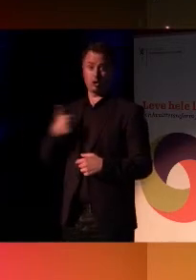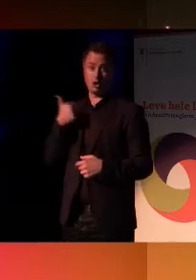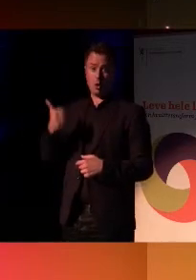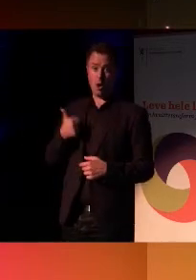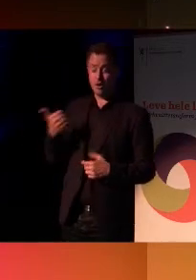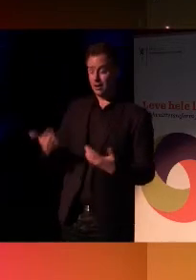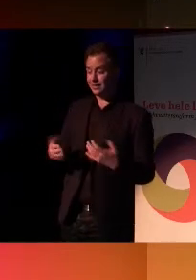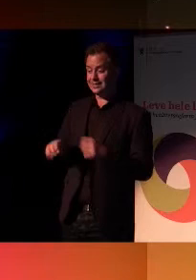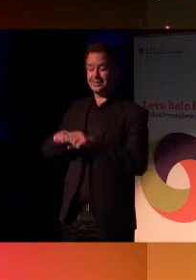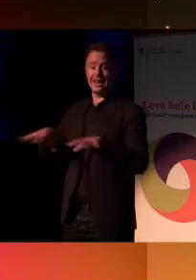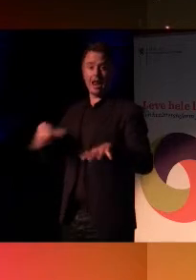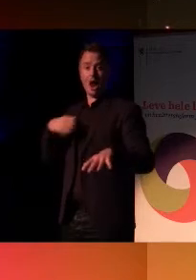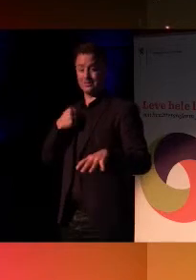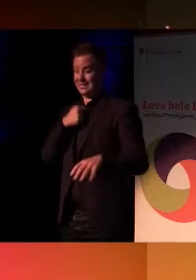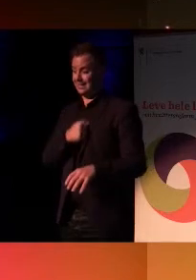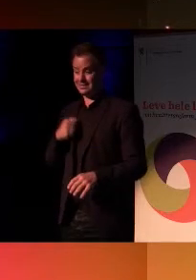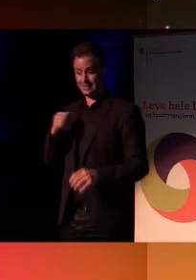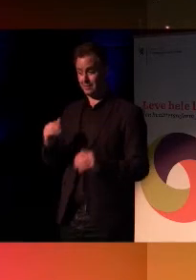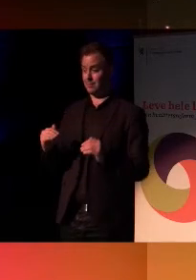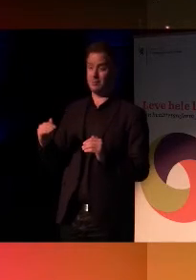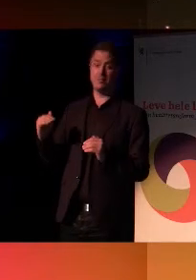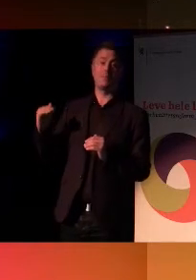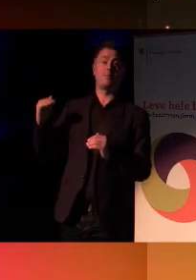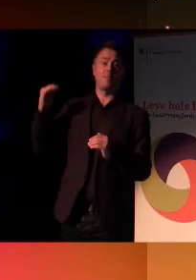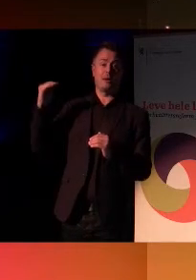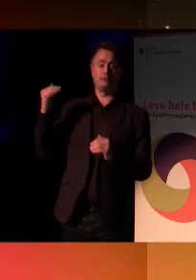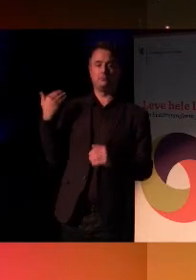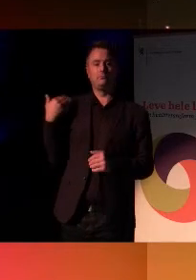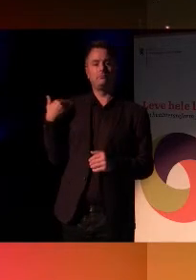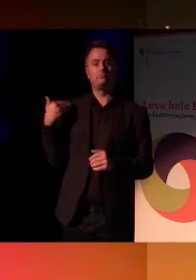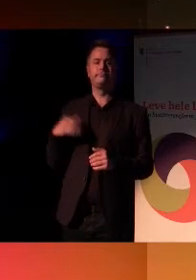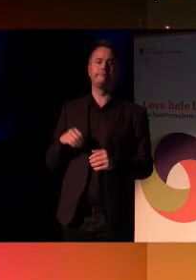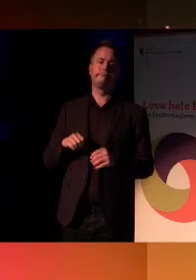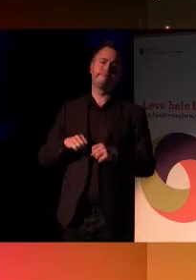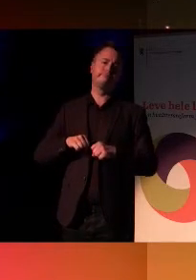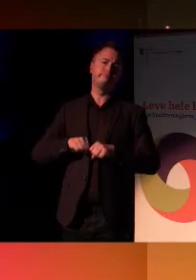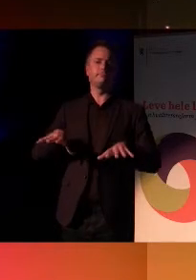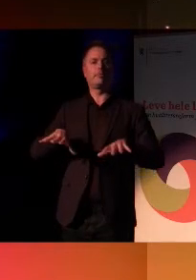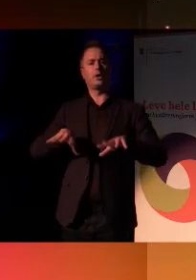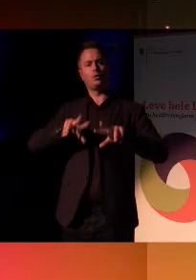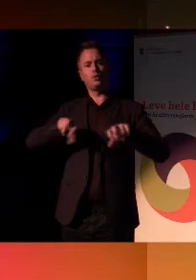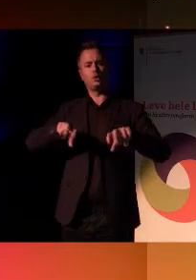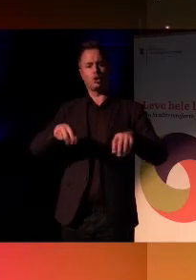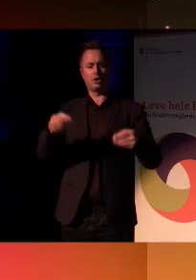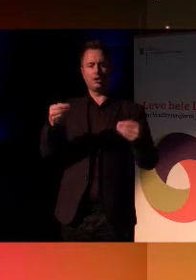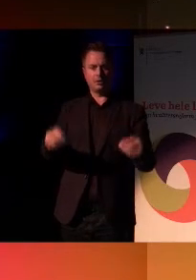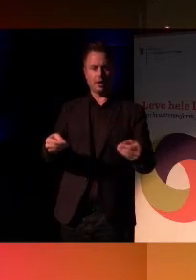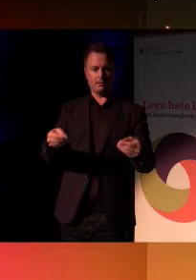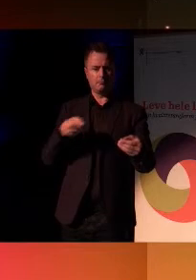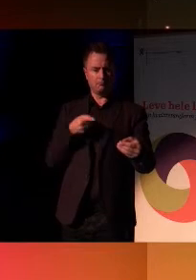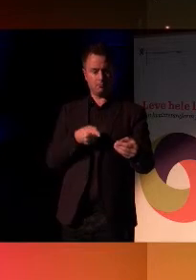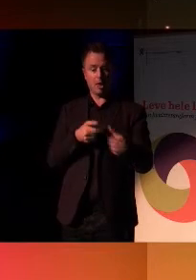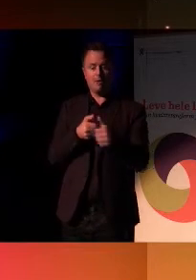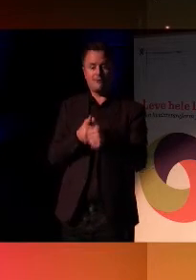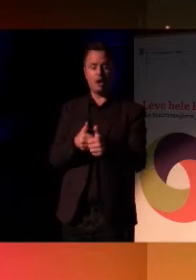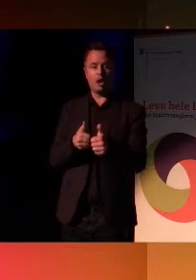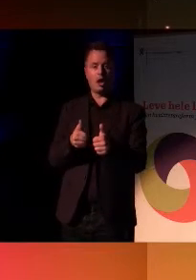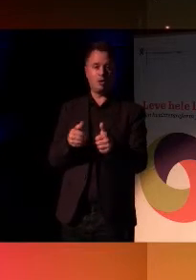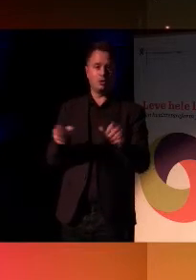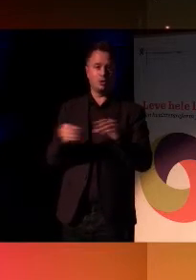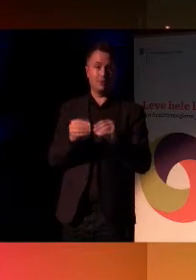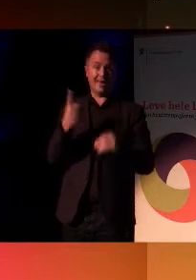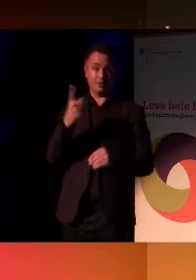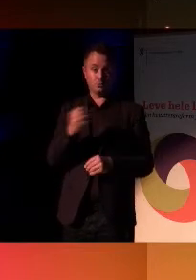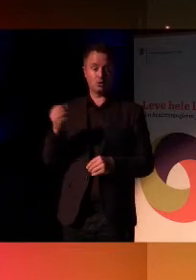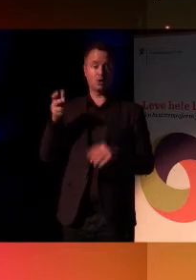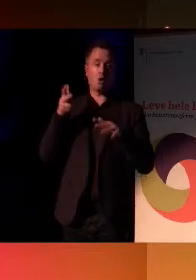lidelsen. Og det kom nylig en flott studie der en fulgte 1800 personer over 12 år, som var